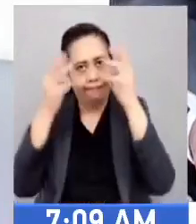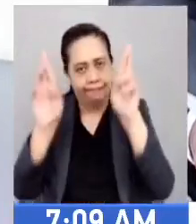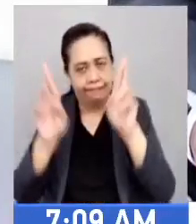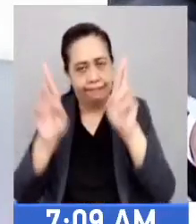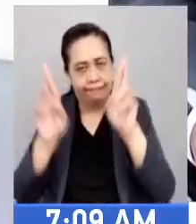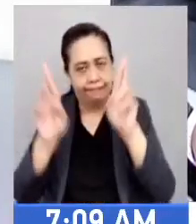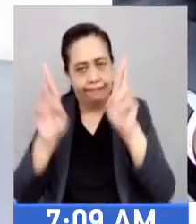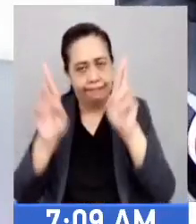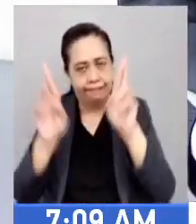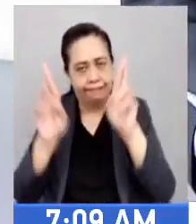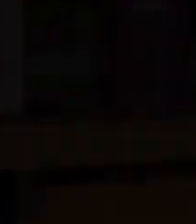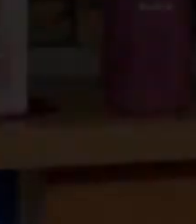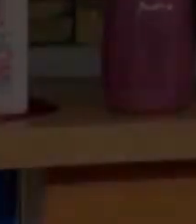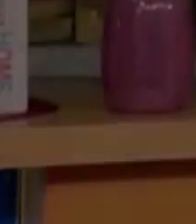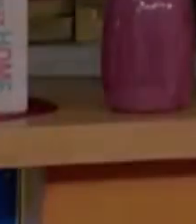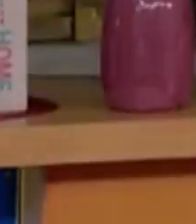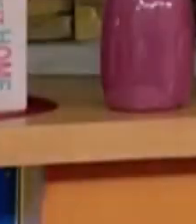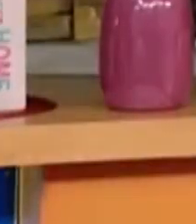po.